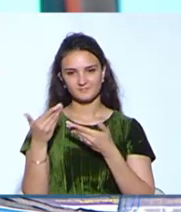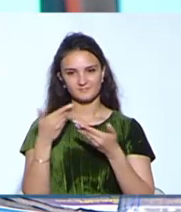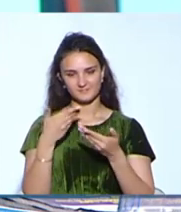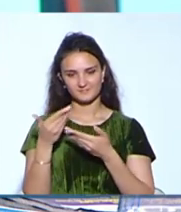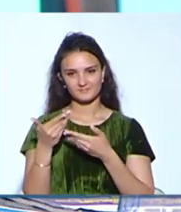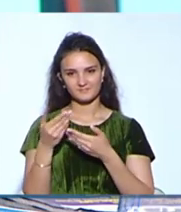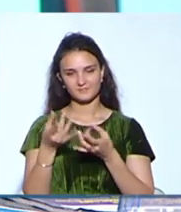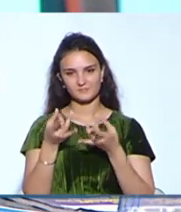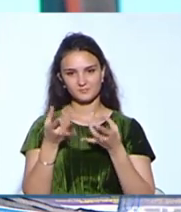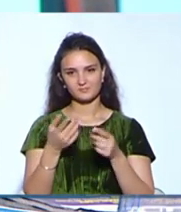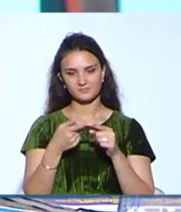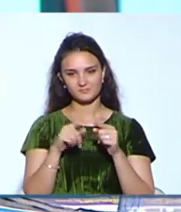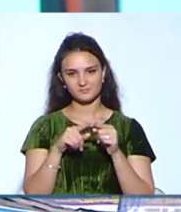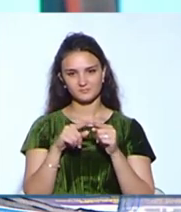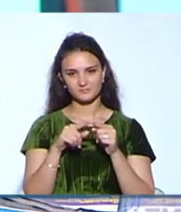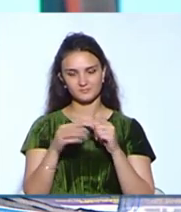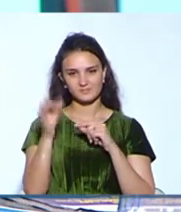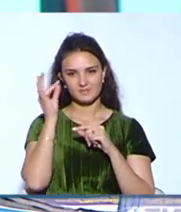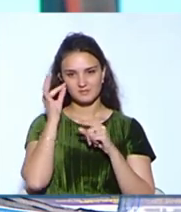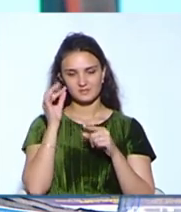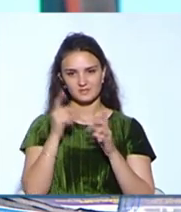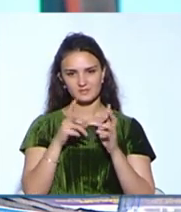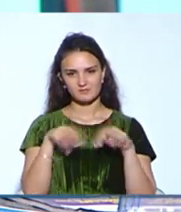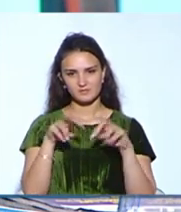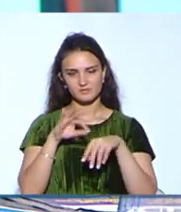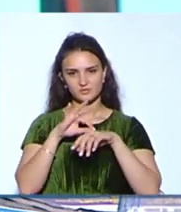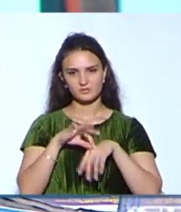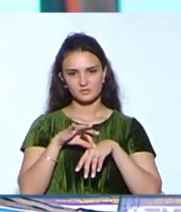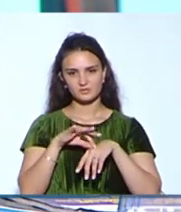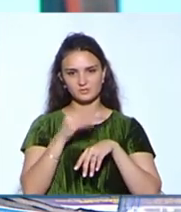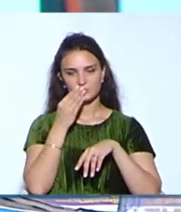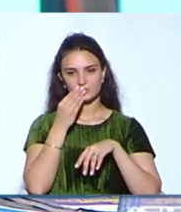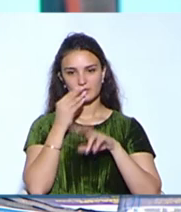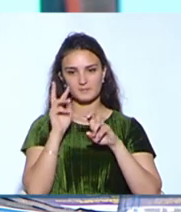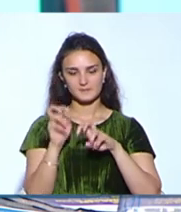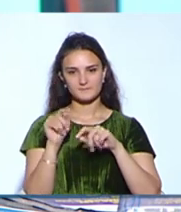შენობით. უბრალოდ გამახსენდა, კვლევა ჩატარდა ნუტრიციული